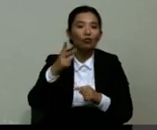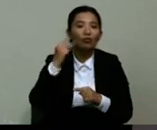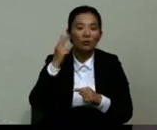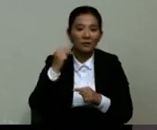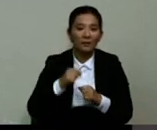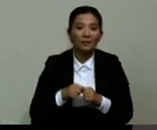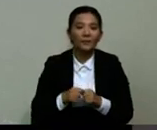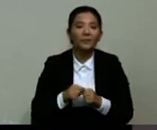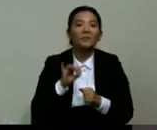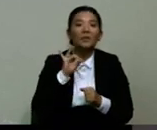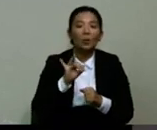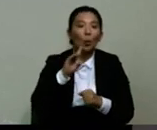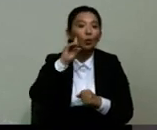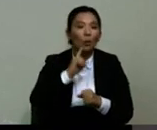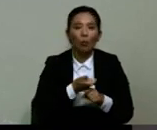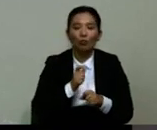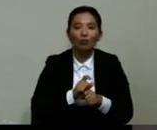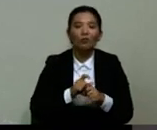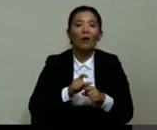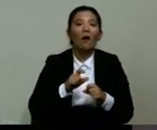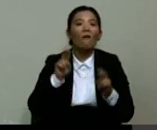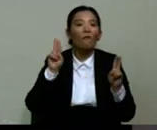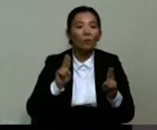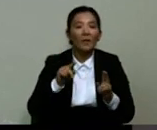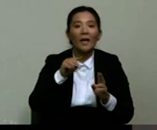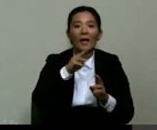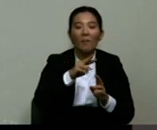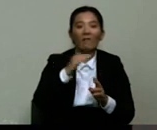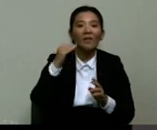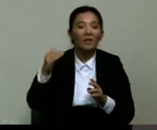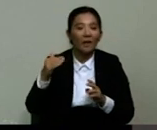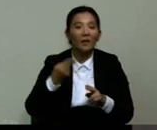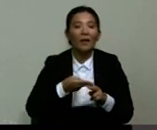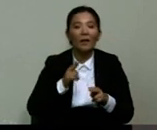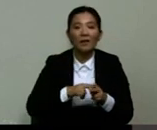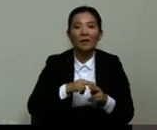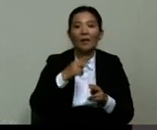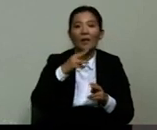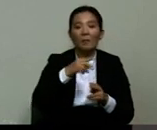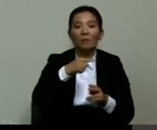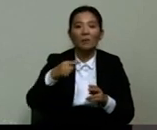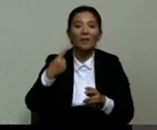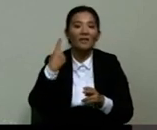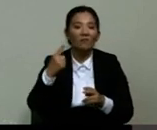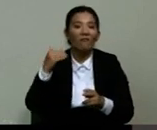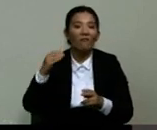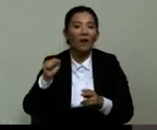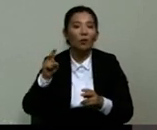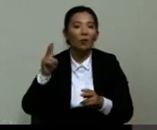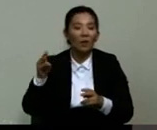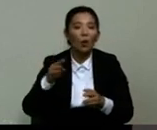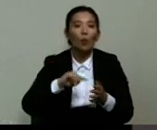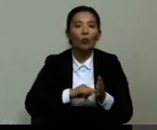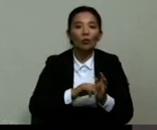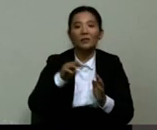да? И удобная формула у нас получается – n факториал – это n минус 1 факториал, умноженное